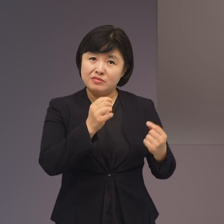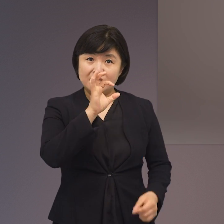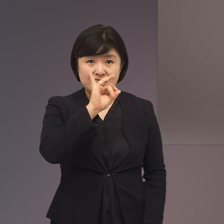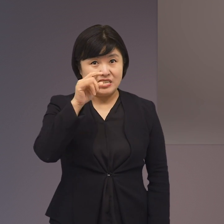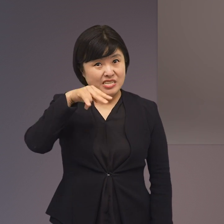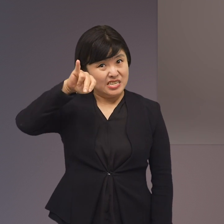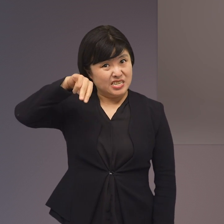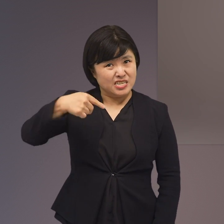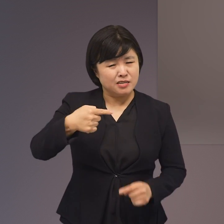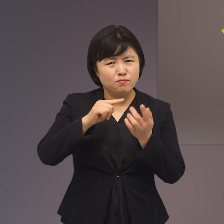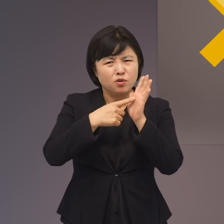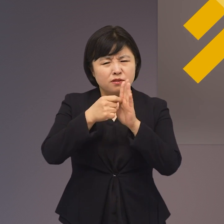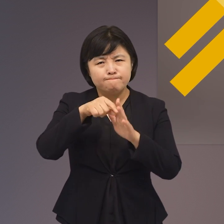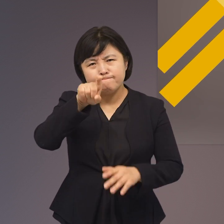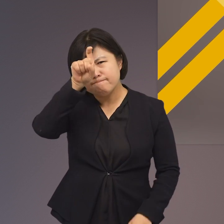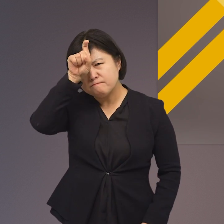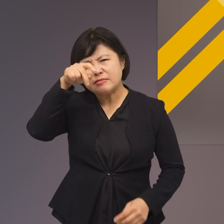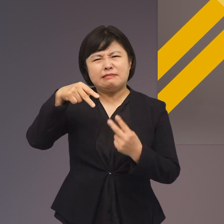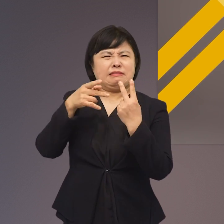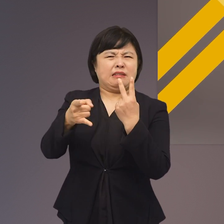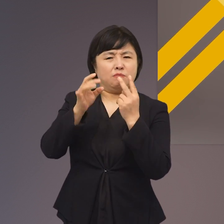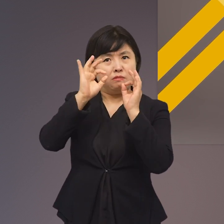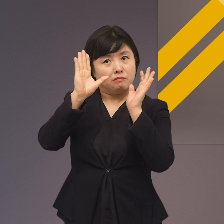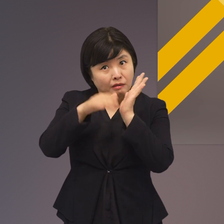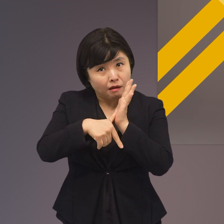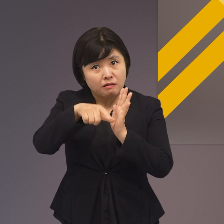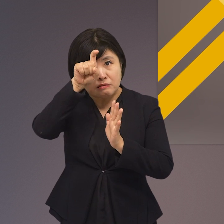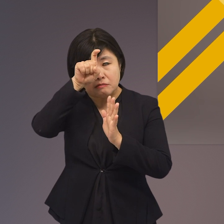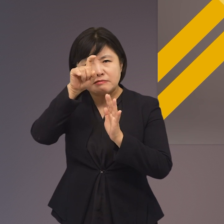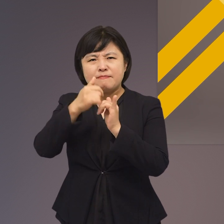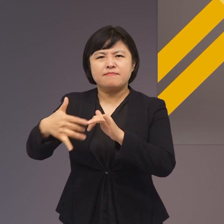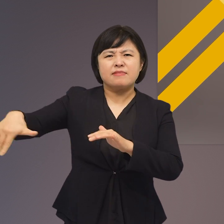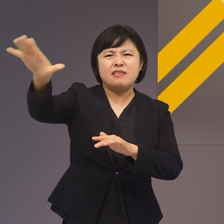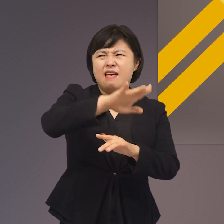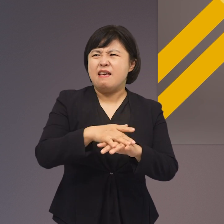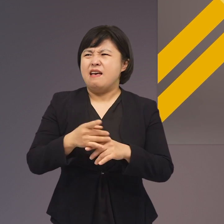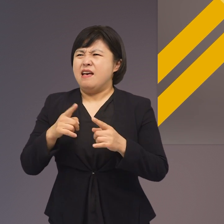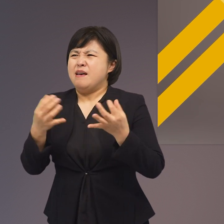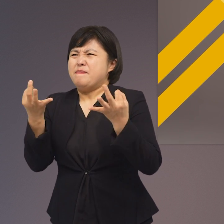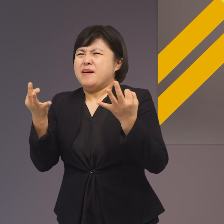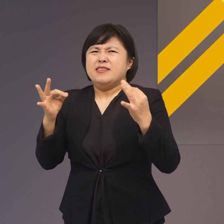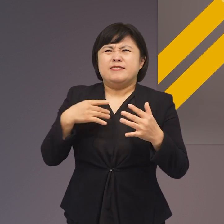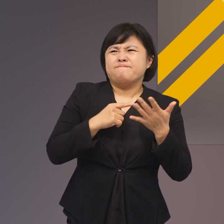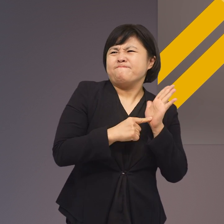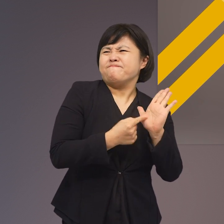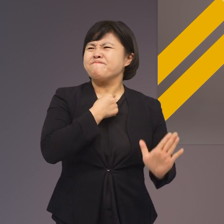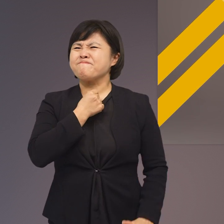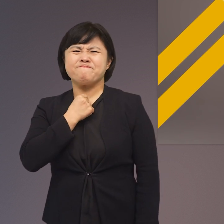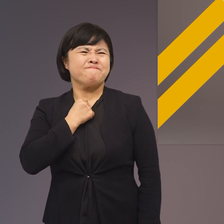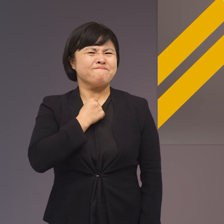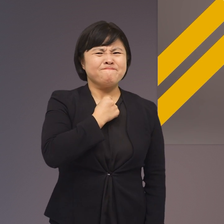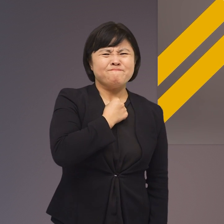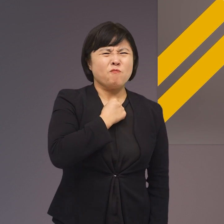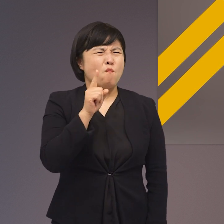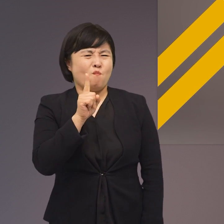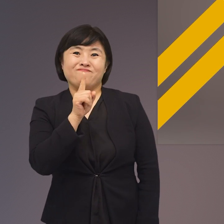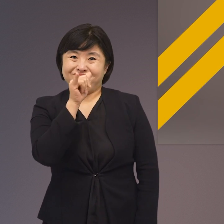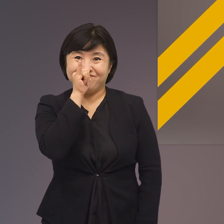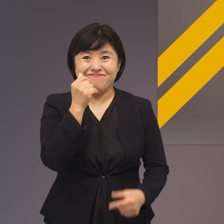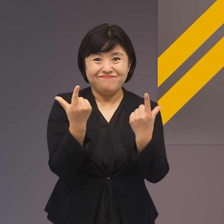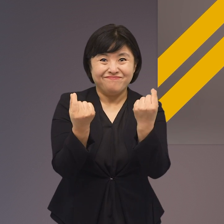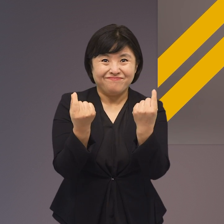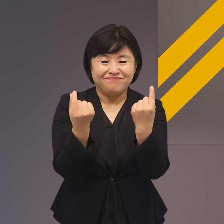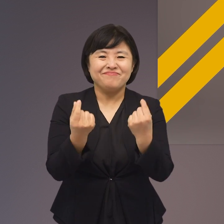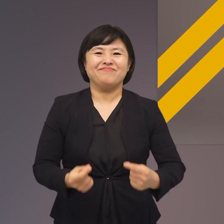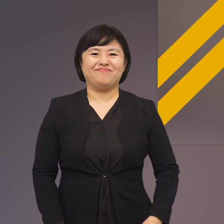이시스로 표현된 클레오파트라 2세를 보았을 때 클레오파트라 2세는 사람들에게 어떤 모습으로 비춰지길